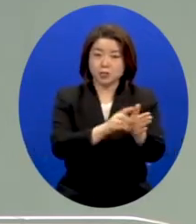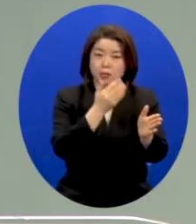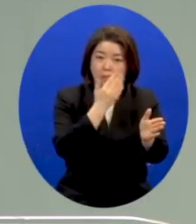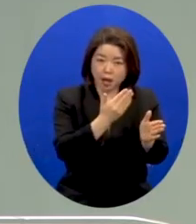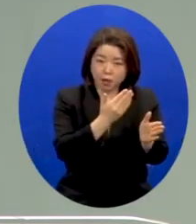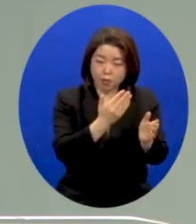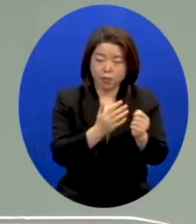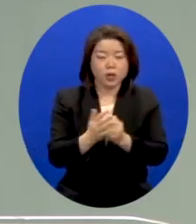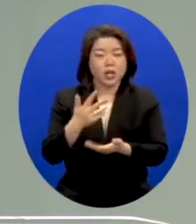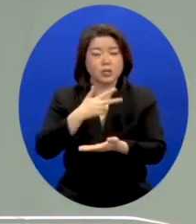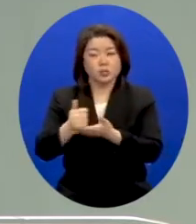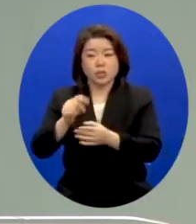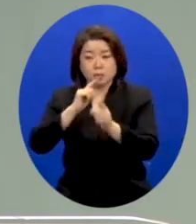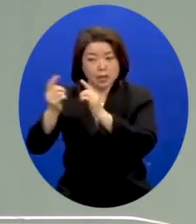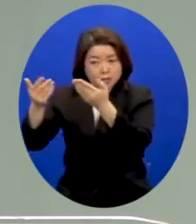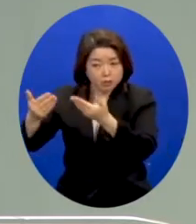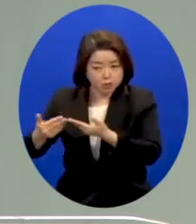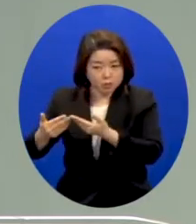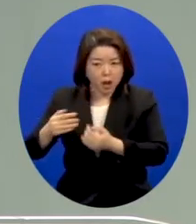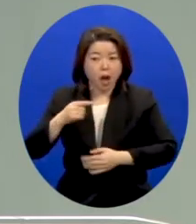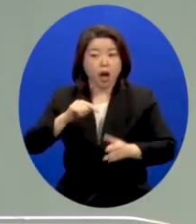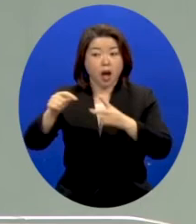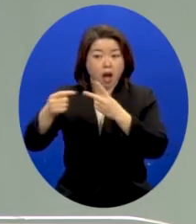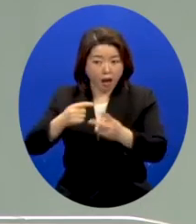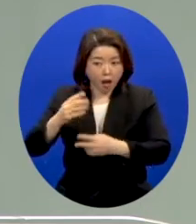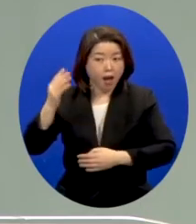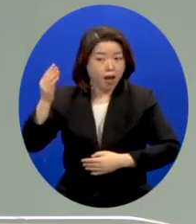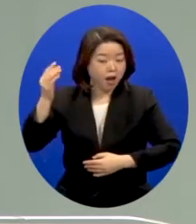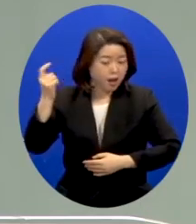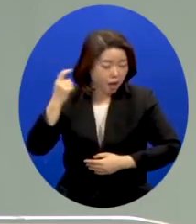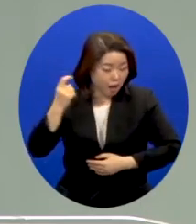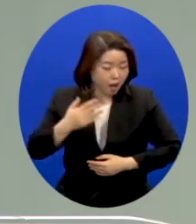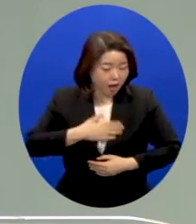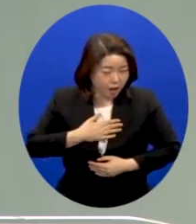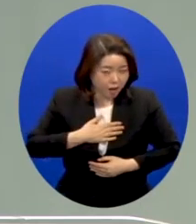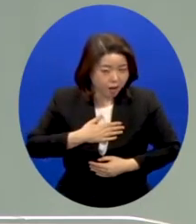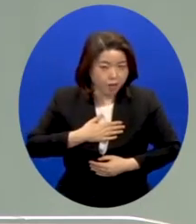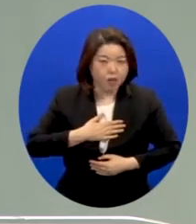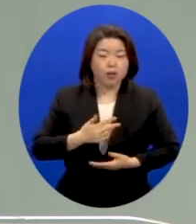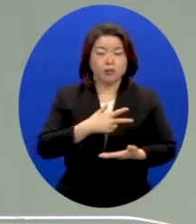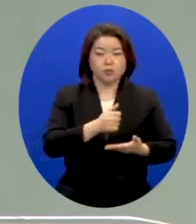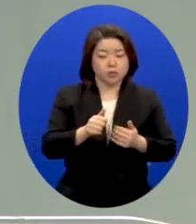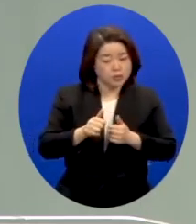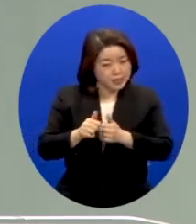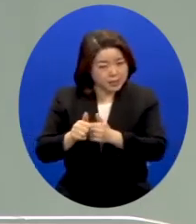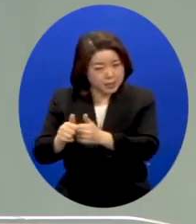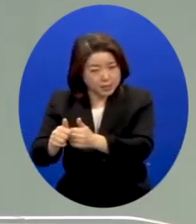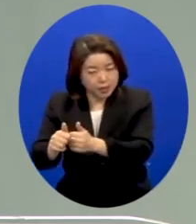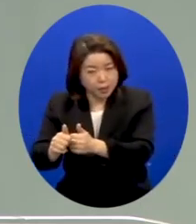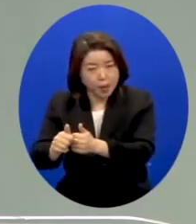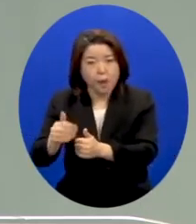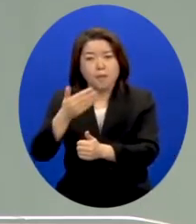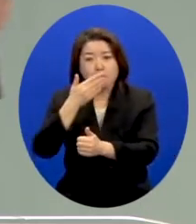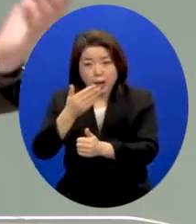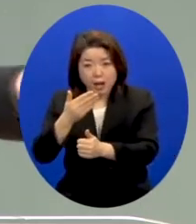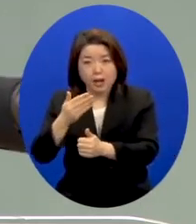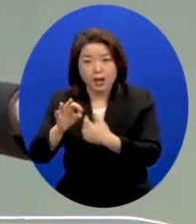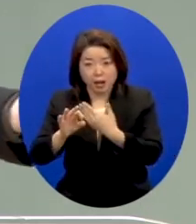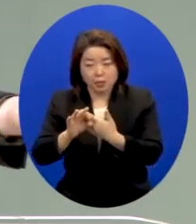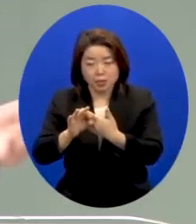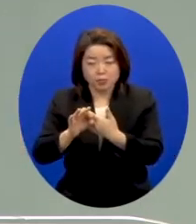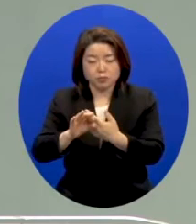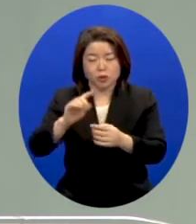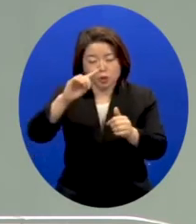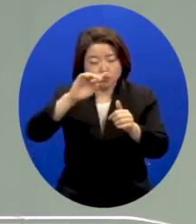주님이 말씀하시면 그걸 알아 듣고 주님이 이끄시는 대로 따라갈 수 있게 되어야 예수님이